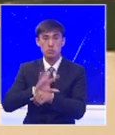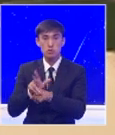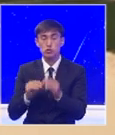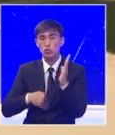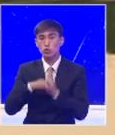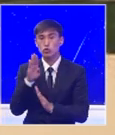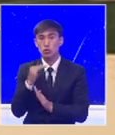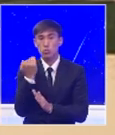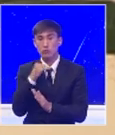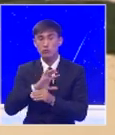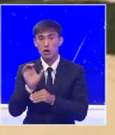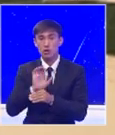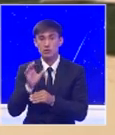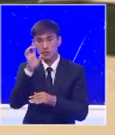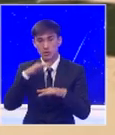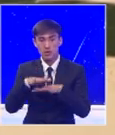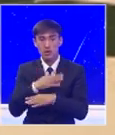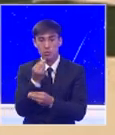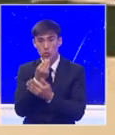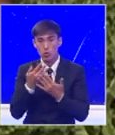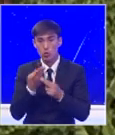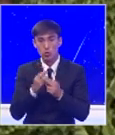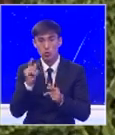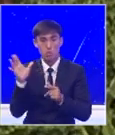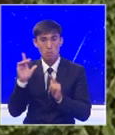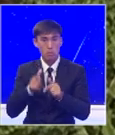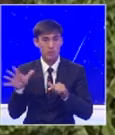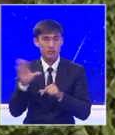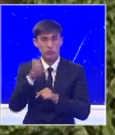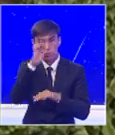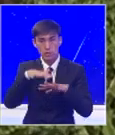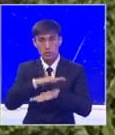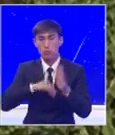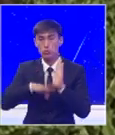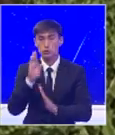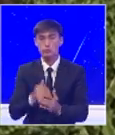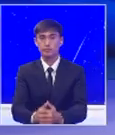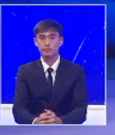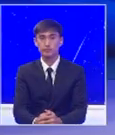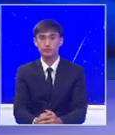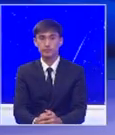производство картофеля в стране, продукт, качество которого признано во всем мире.